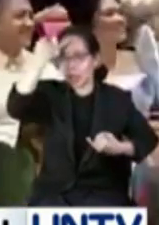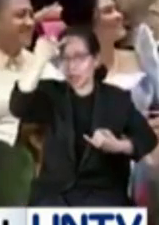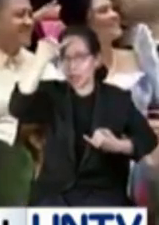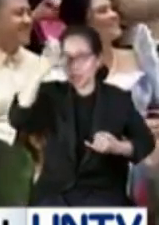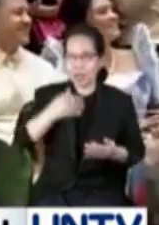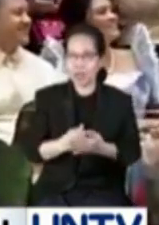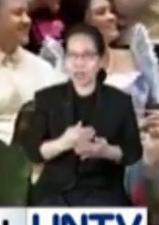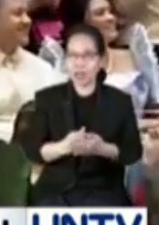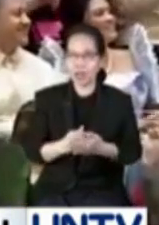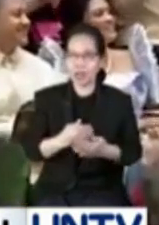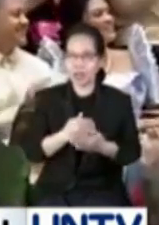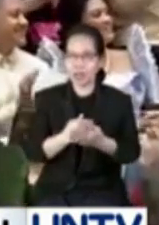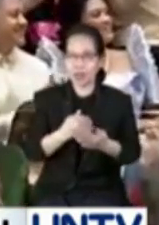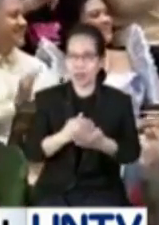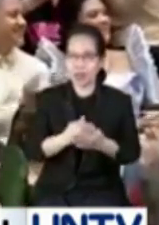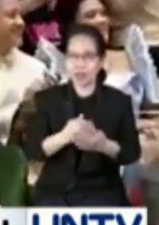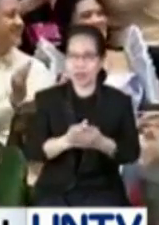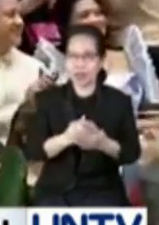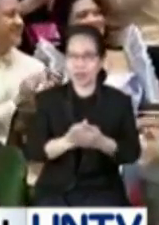tayo.